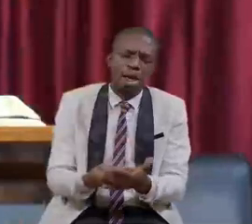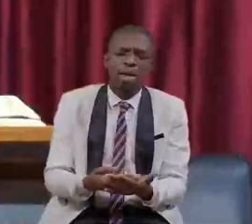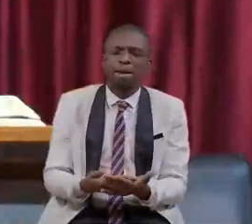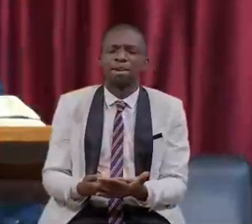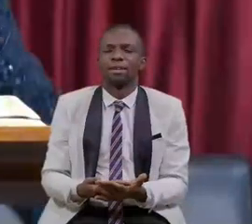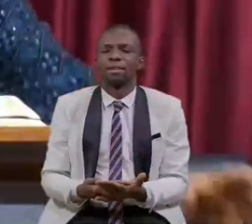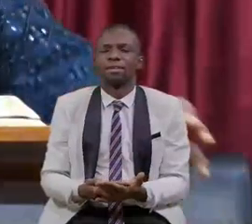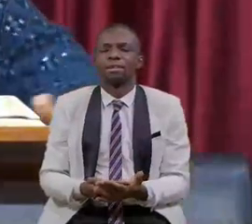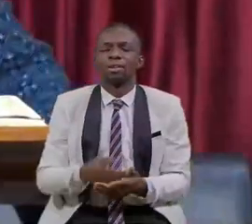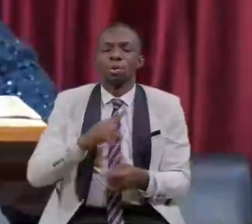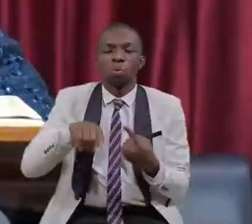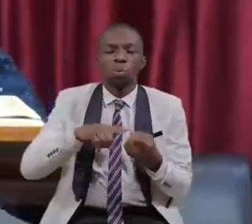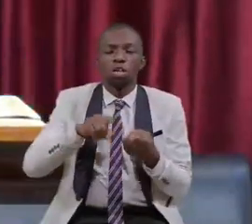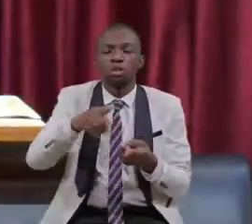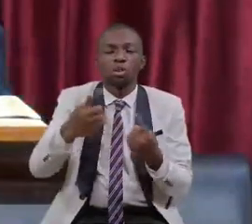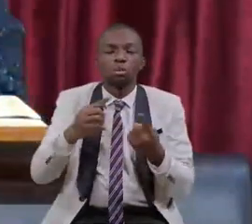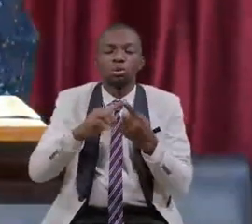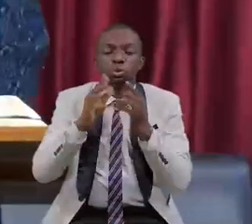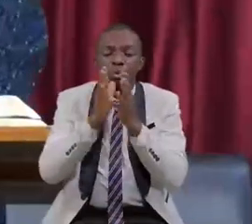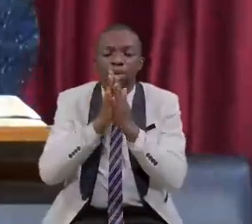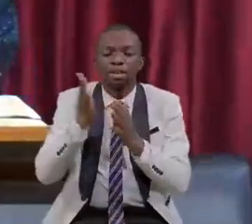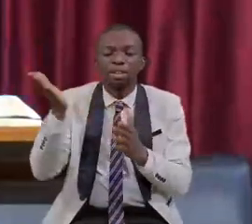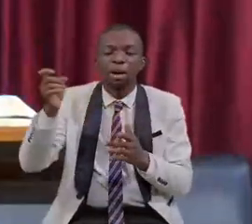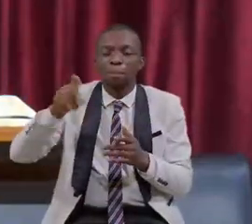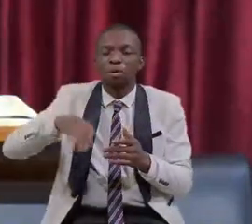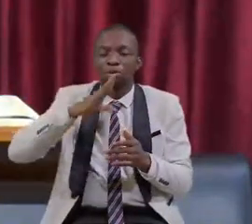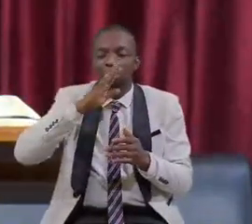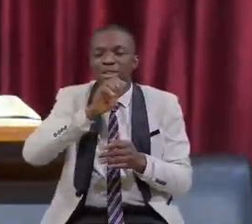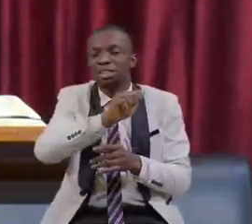il faut qu'il y ait une requête définie.